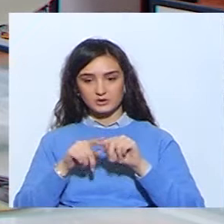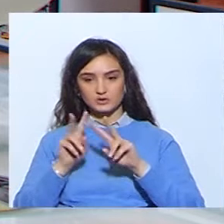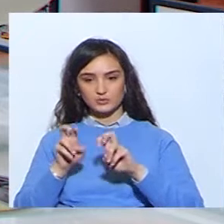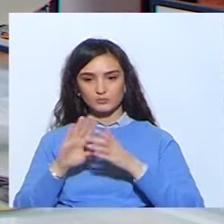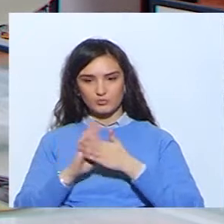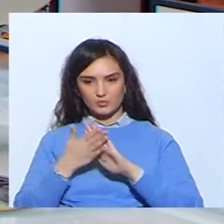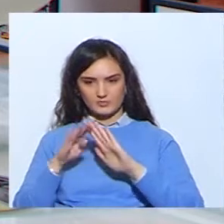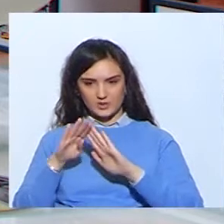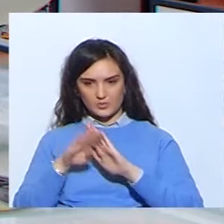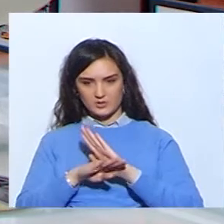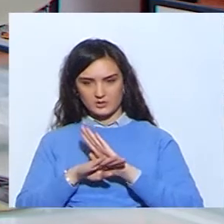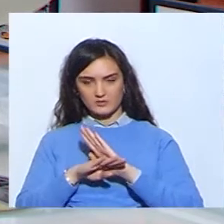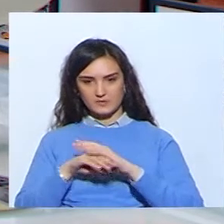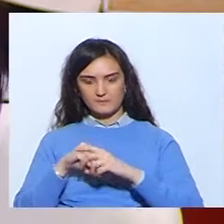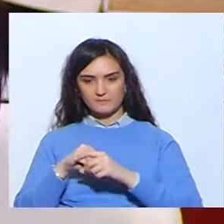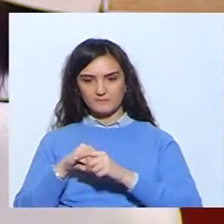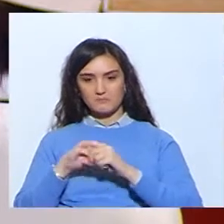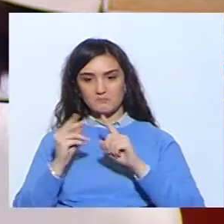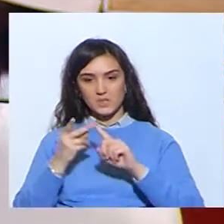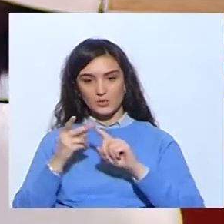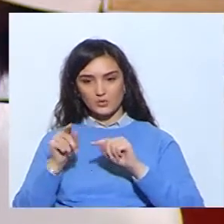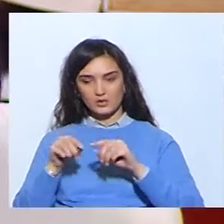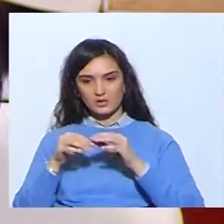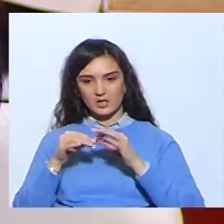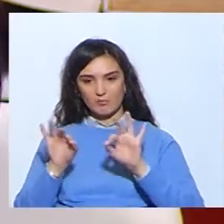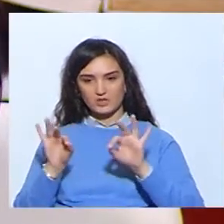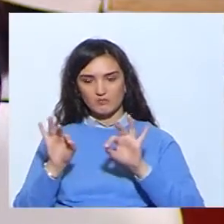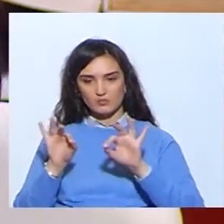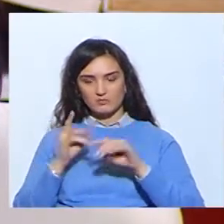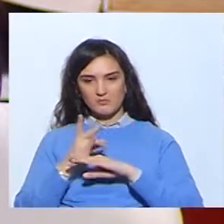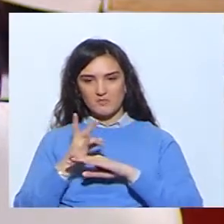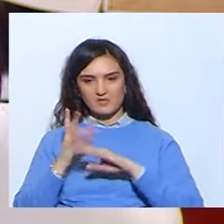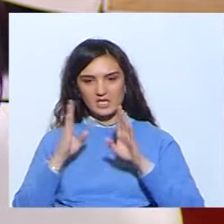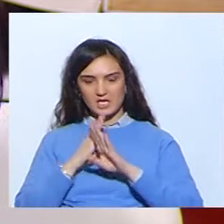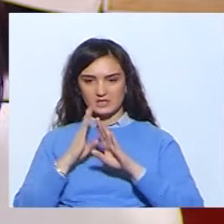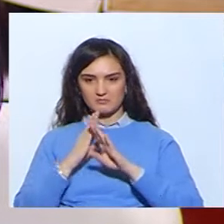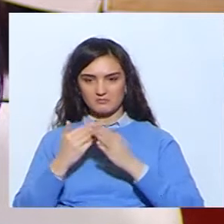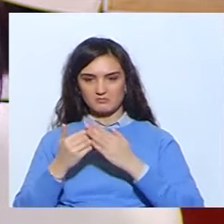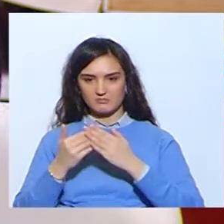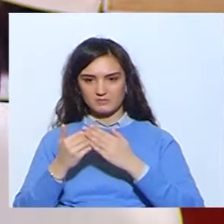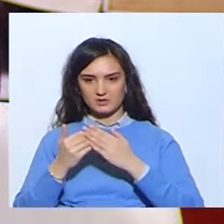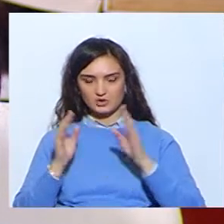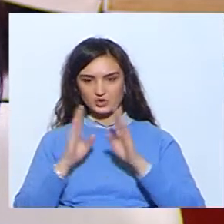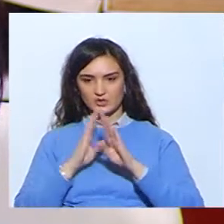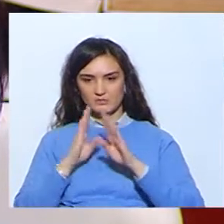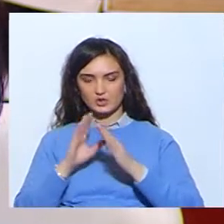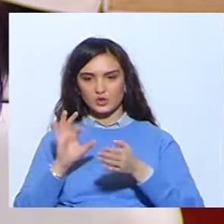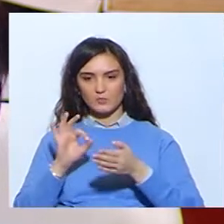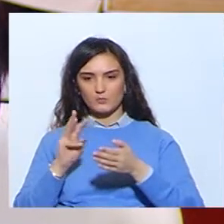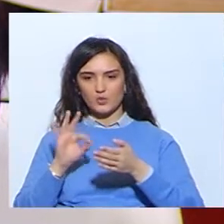მდგომარეობის გაუარესობამდე მიგვიყვანს. მეორე გამონთავისუფლებული მავნე აირები, მაგალითად ნახშირბადი მონოქსიდი,